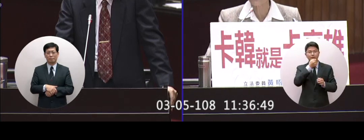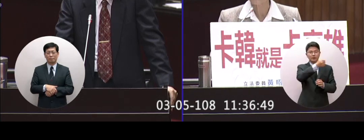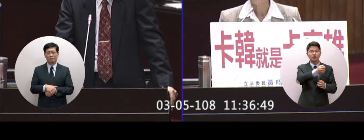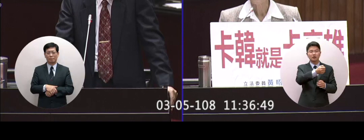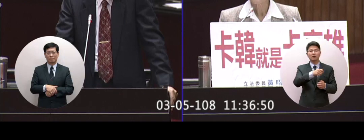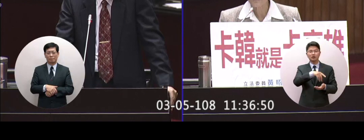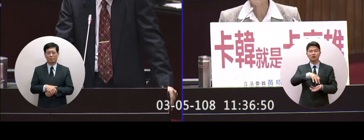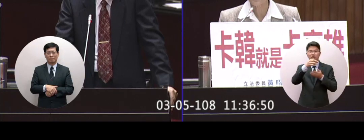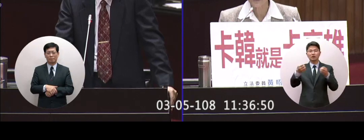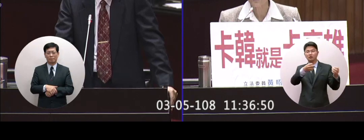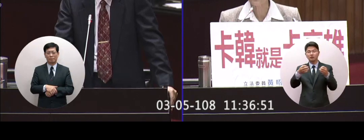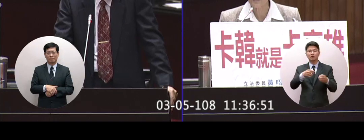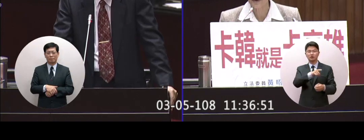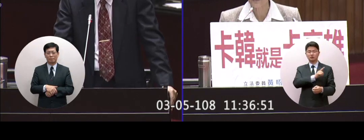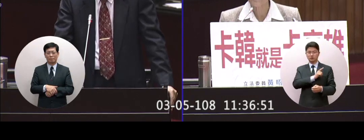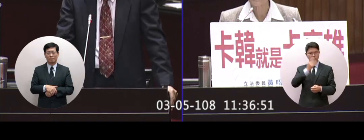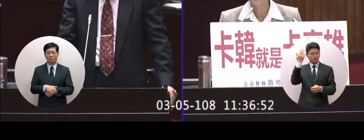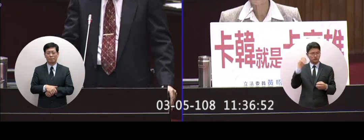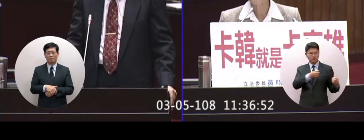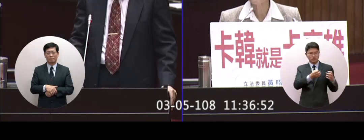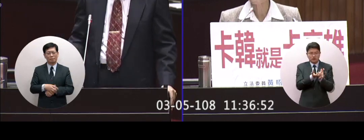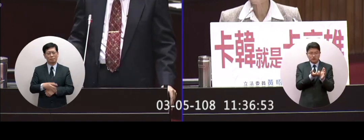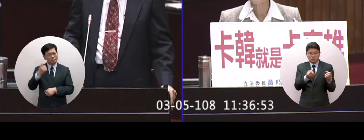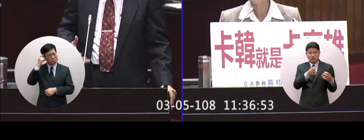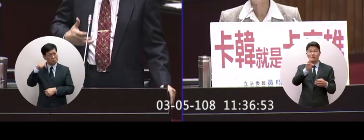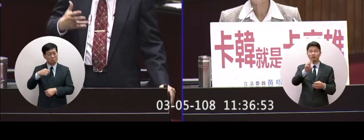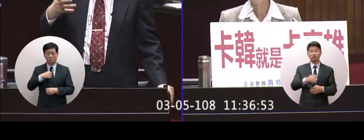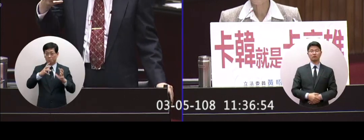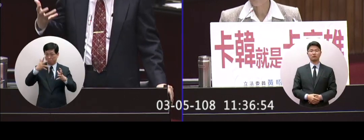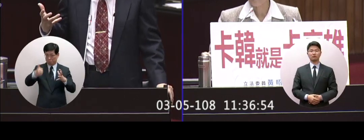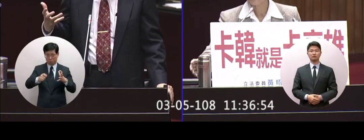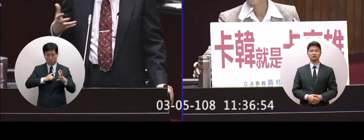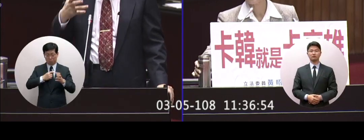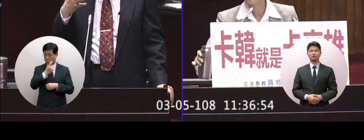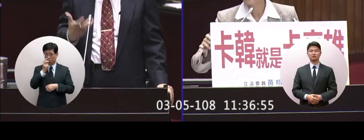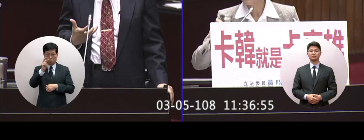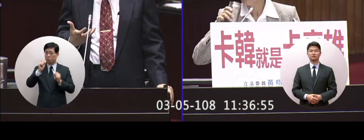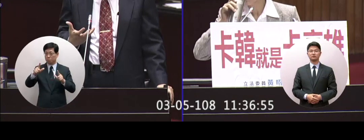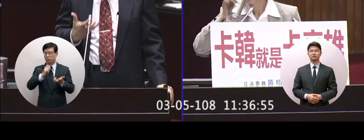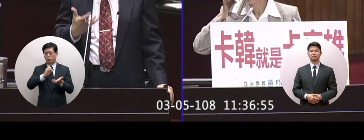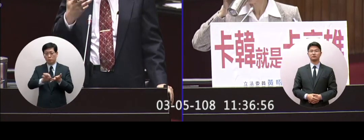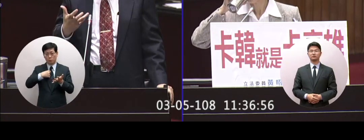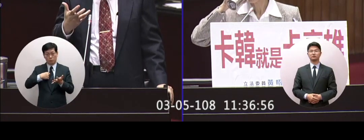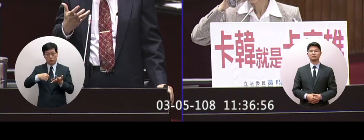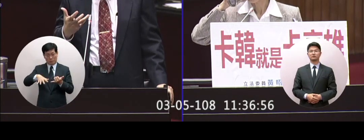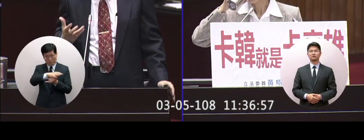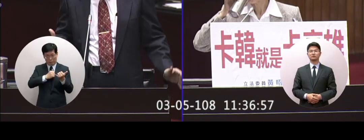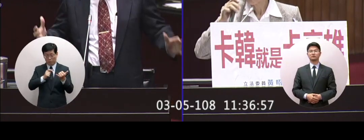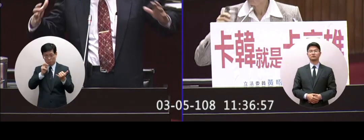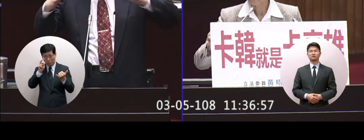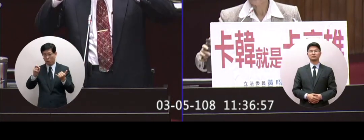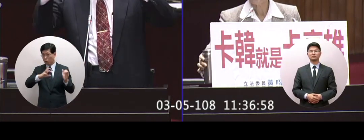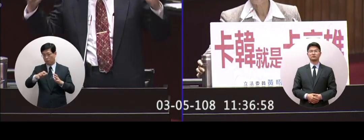的部分，当时你们讨论过了没有？ 我想基本上总统站在一个高度，他不是从台湾来看世界，